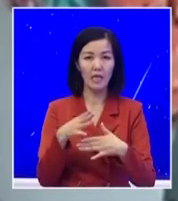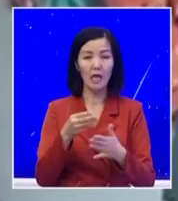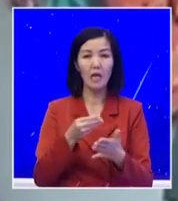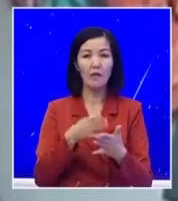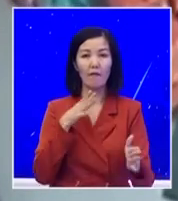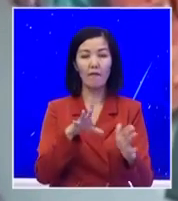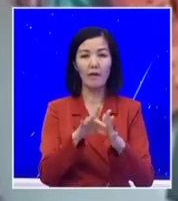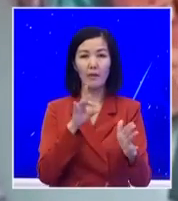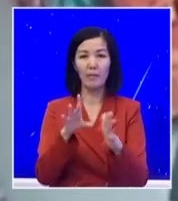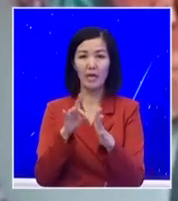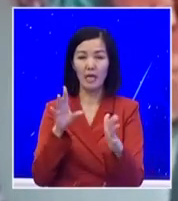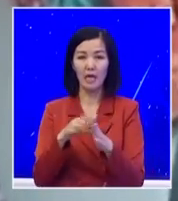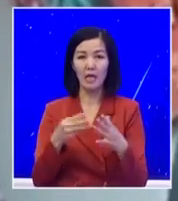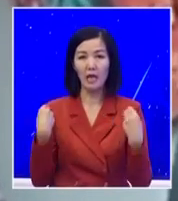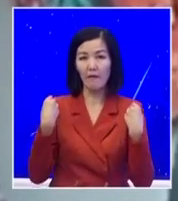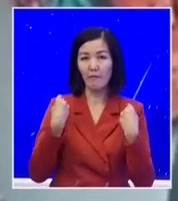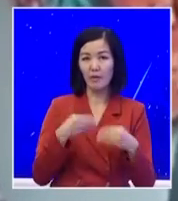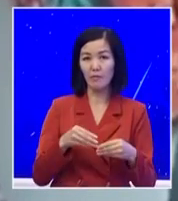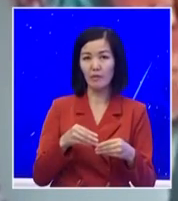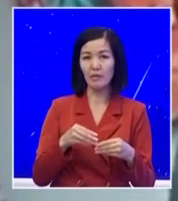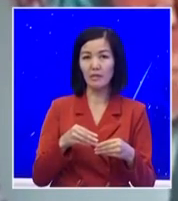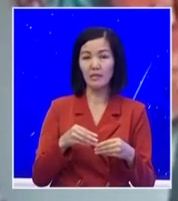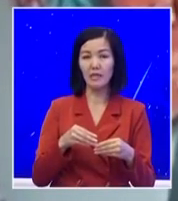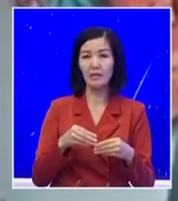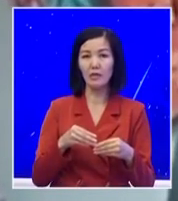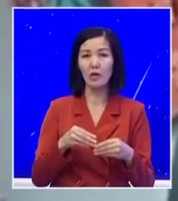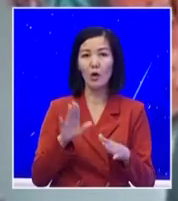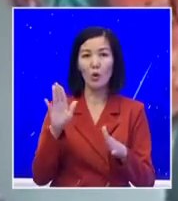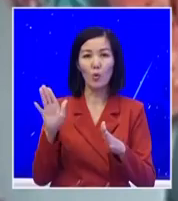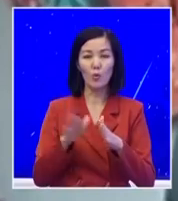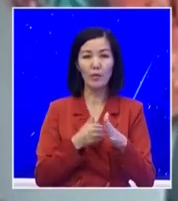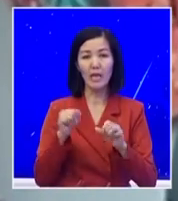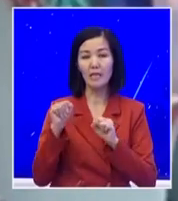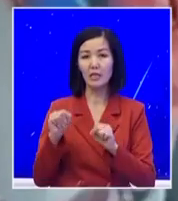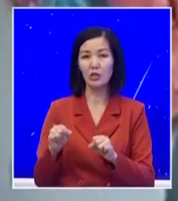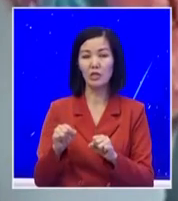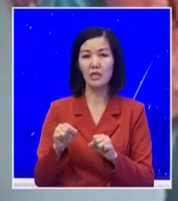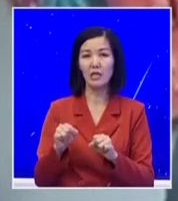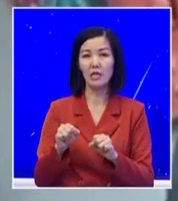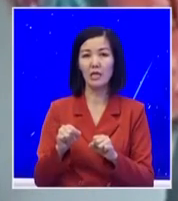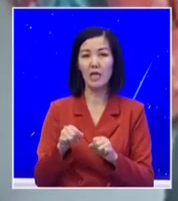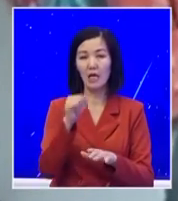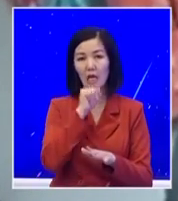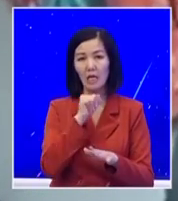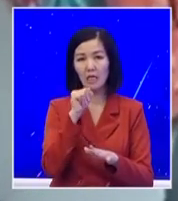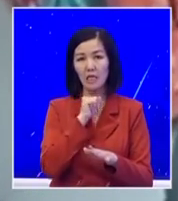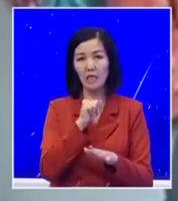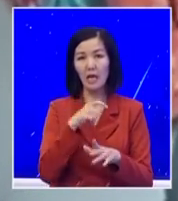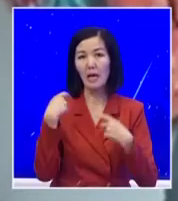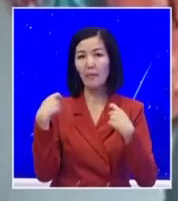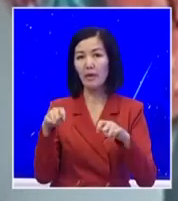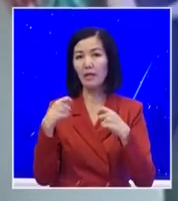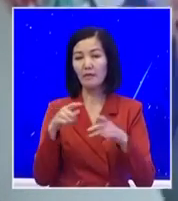женскую одежду. В примерочной с помощью специального инструмента они убирали защитные устройства. Краденое имущество они продавали